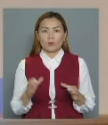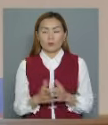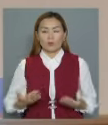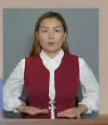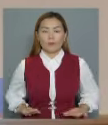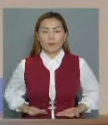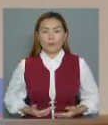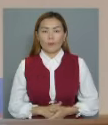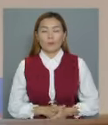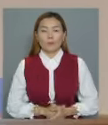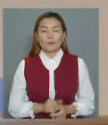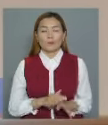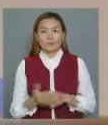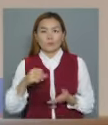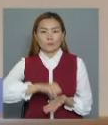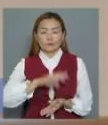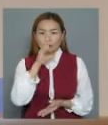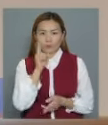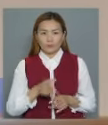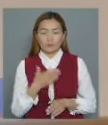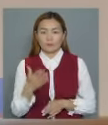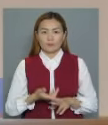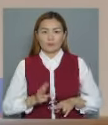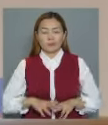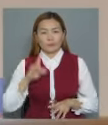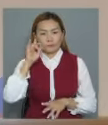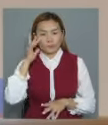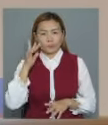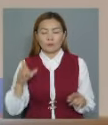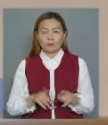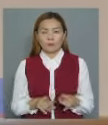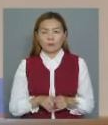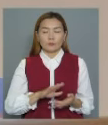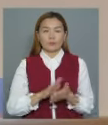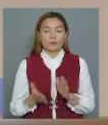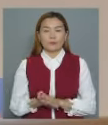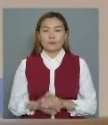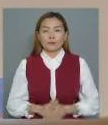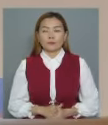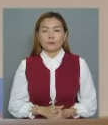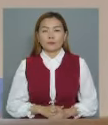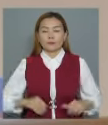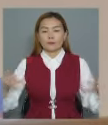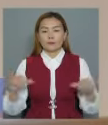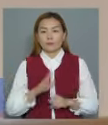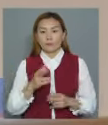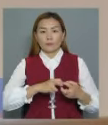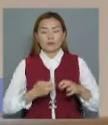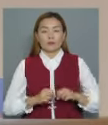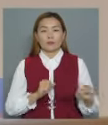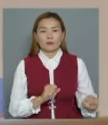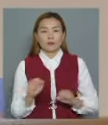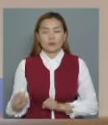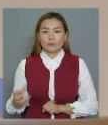өміріне толыққанды қатысу мүмкіндігінен айырады, сондай ақ оның психикалық жай-күйіне теріс әсер етеді. Осы мәселелердің алдын алу